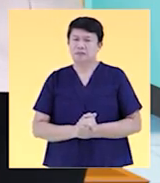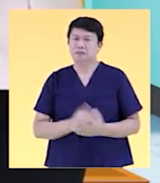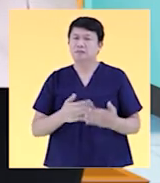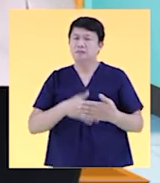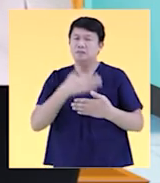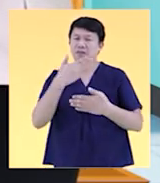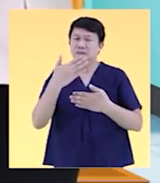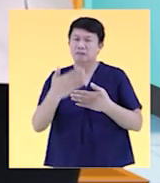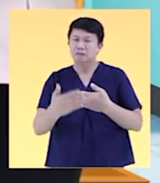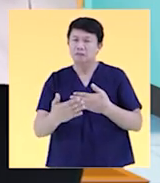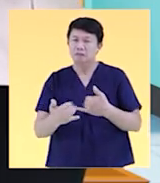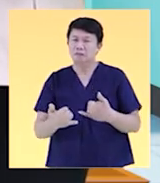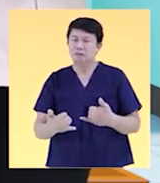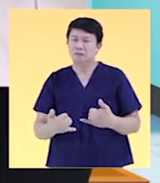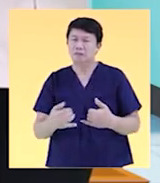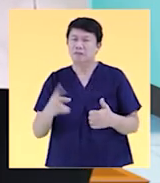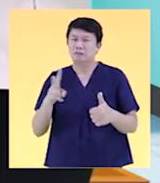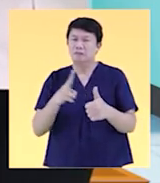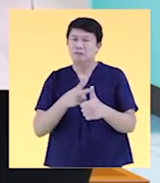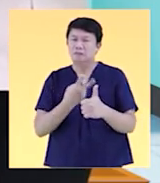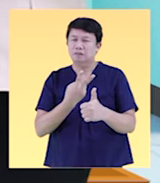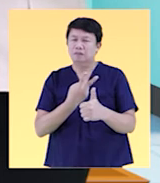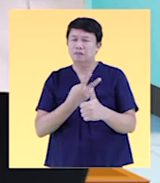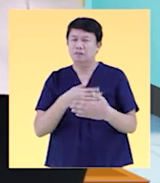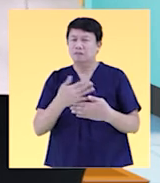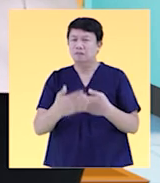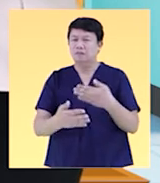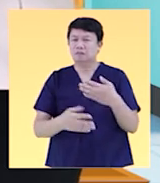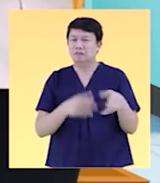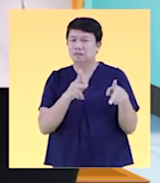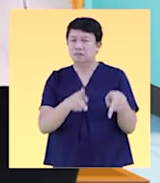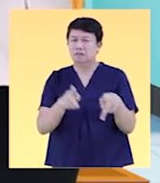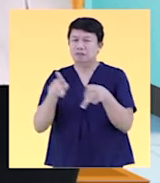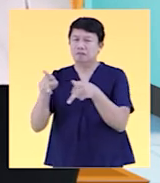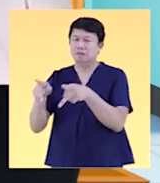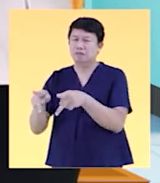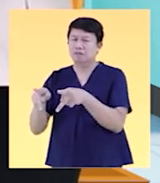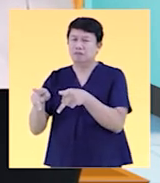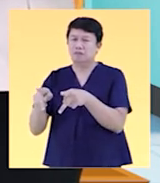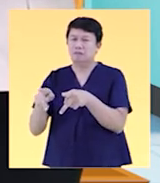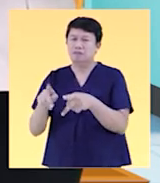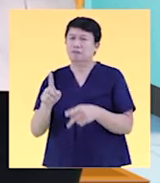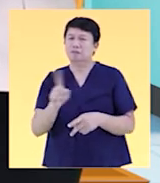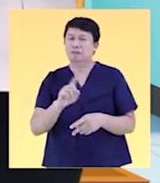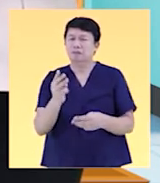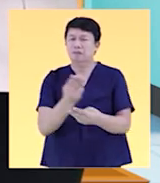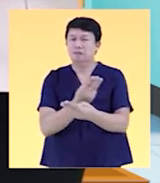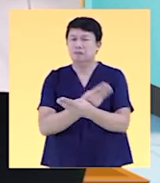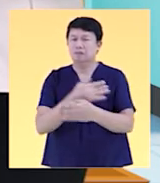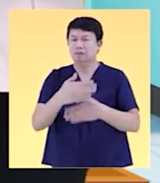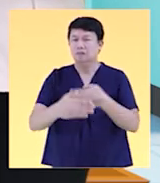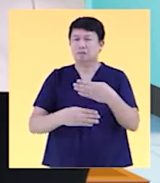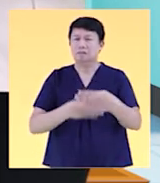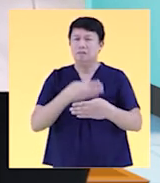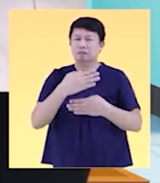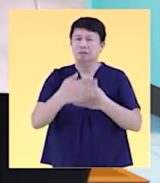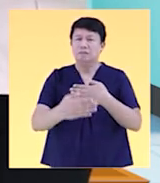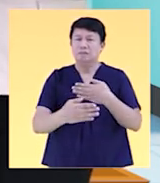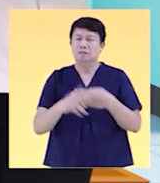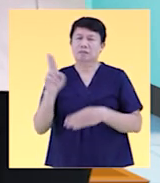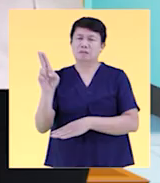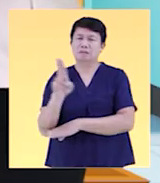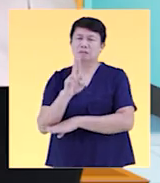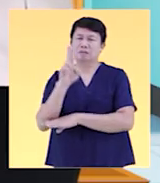Punta na tayo ngayon sa ikalawang hakbang, ang plan. Anong mathematical operation